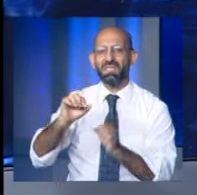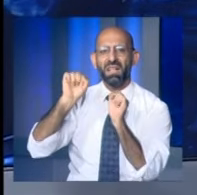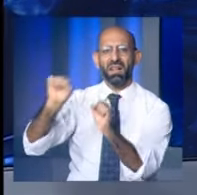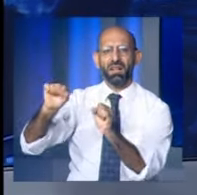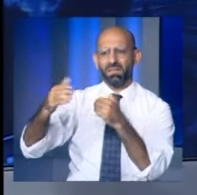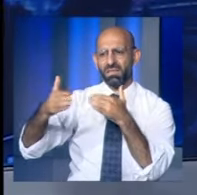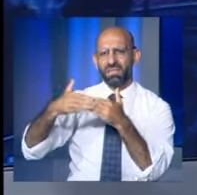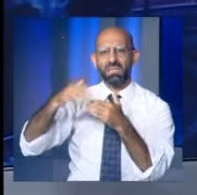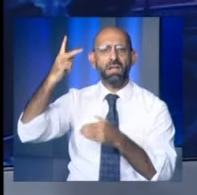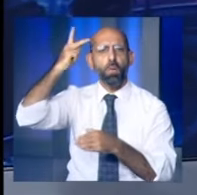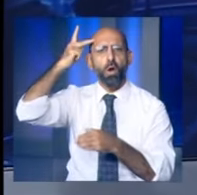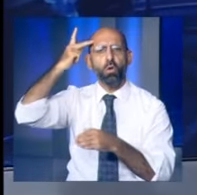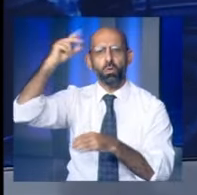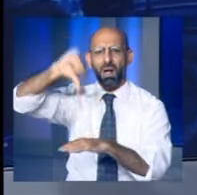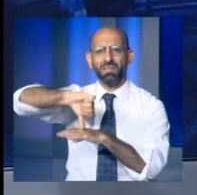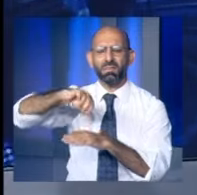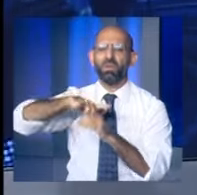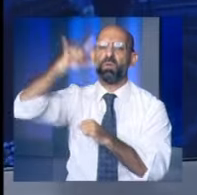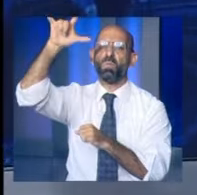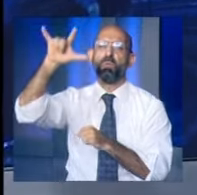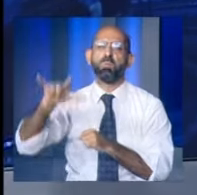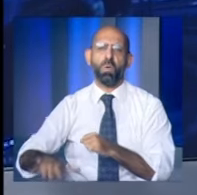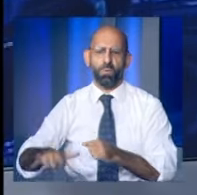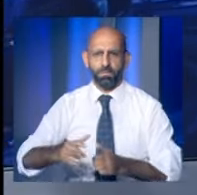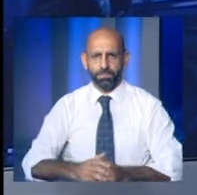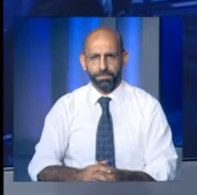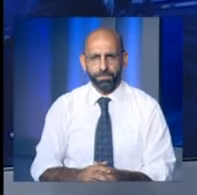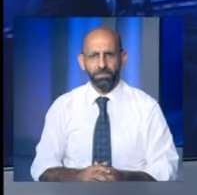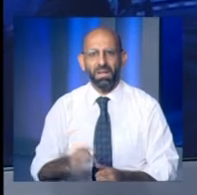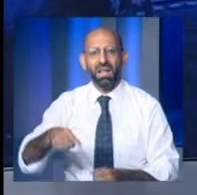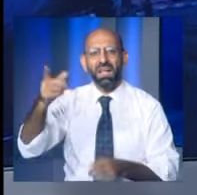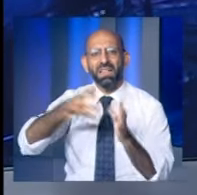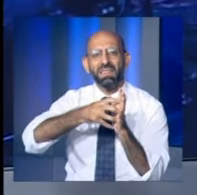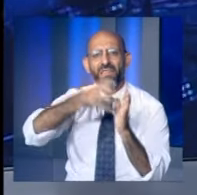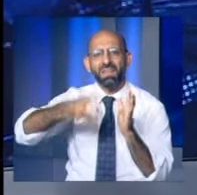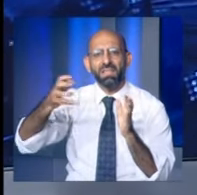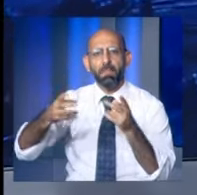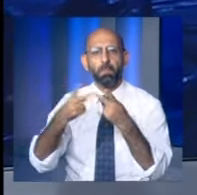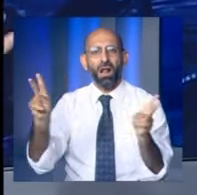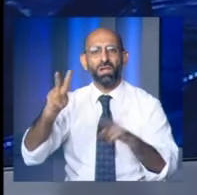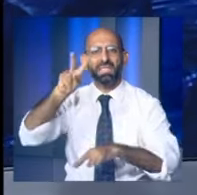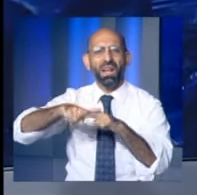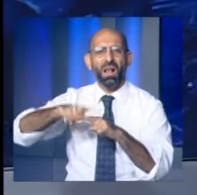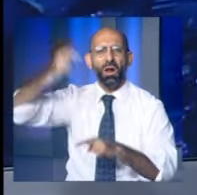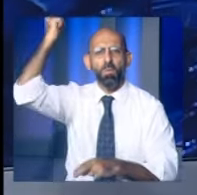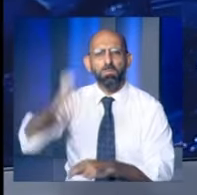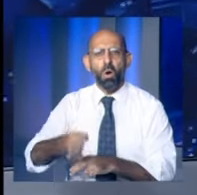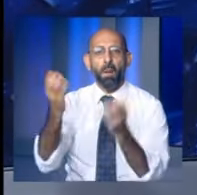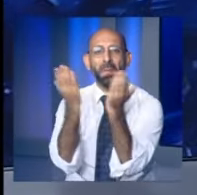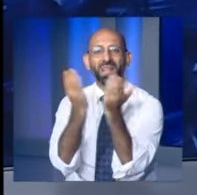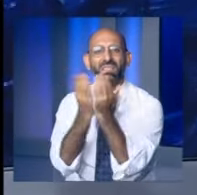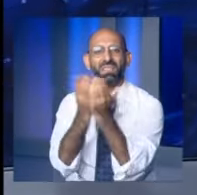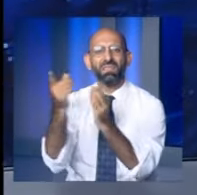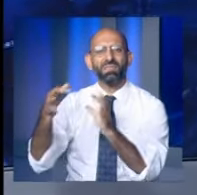المحتم في سقوط طائرة الركاب البرازيلية قرب ساو باولو. التفاصيل نبدأها من المجزرة الإسرائيلية المروعة